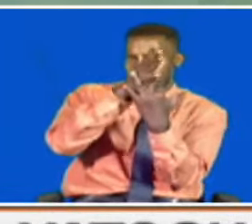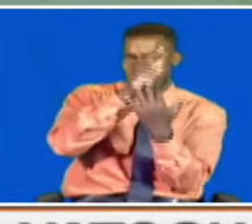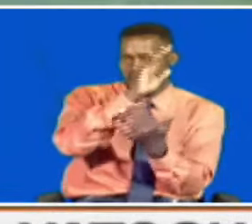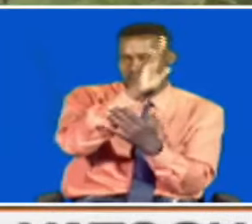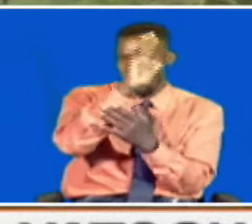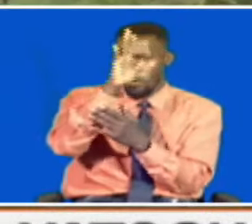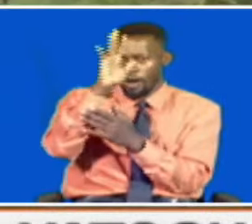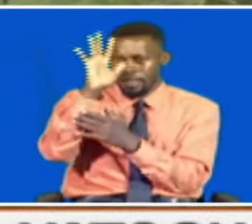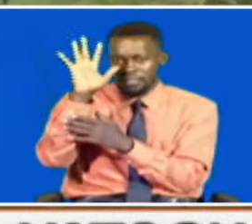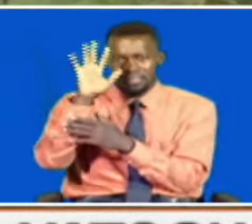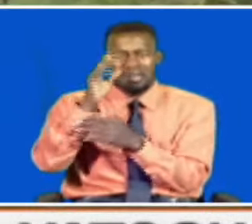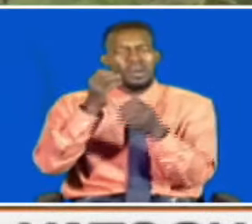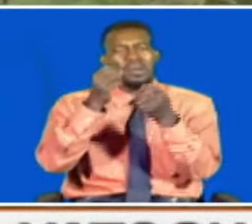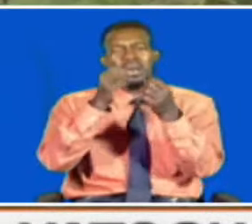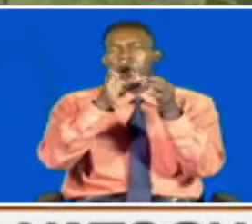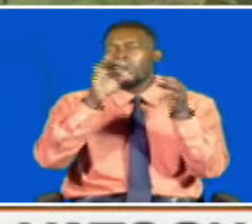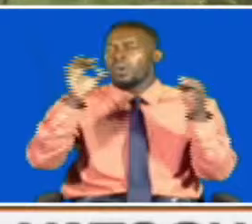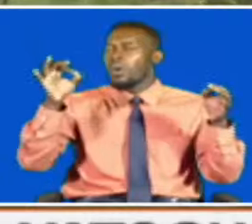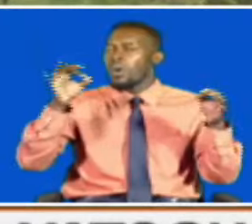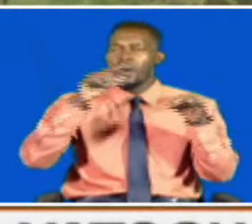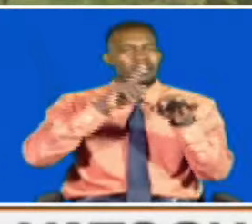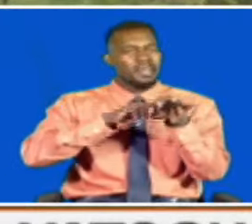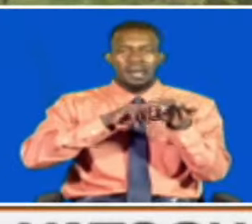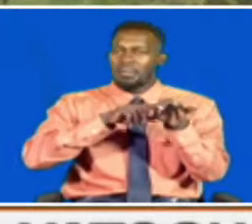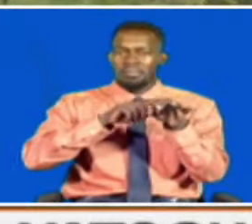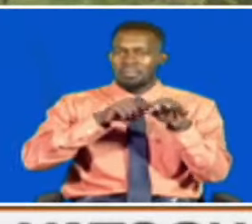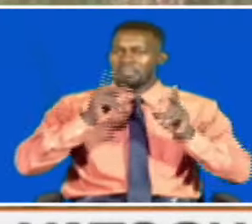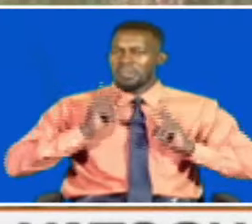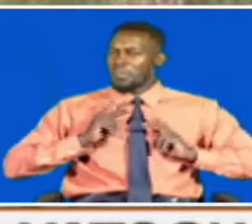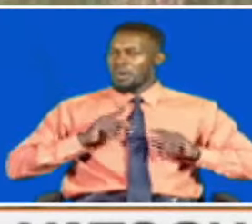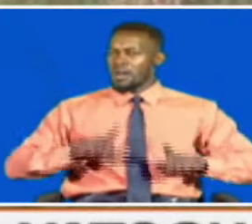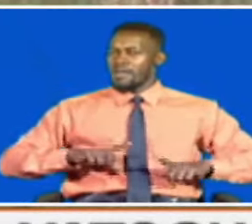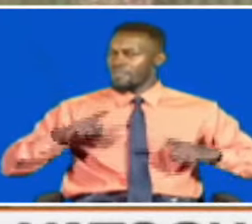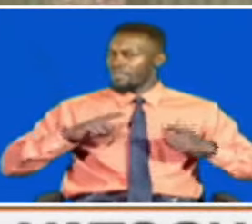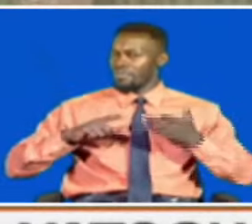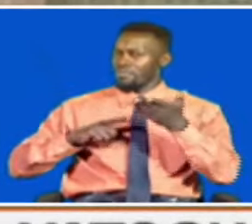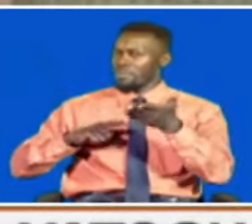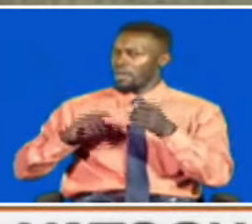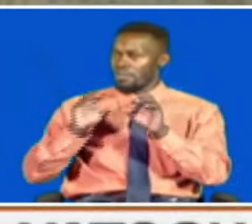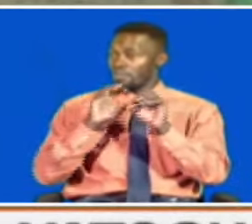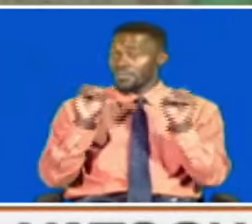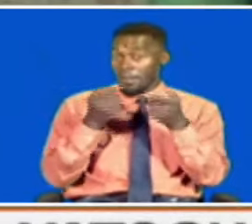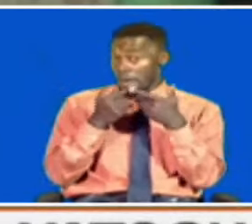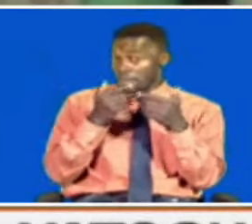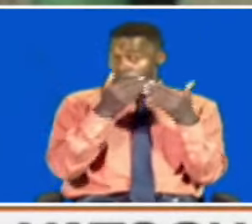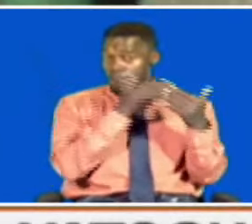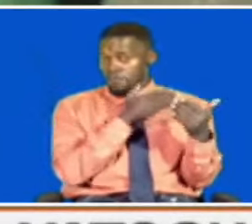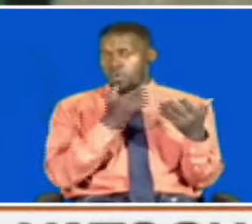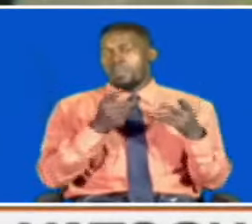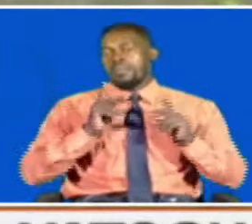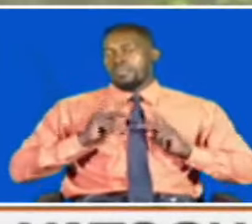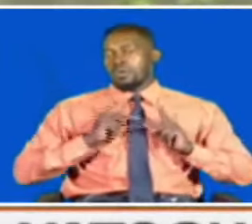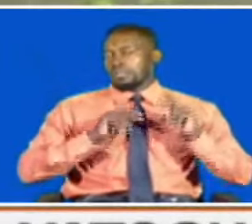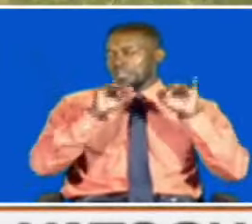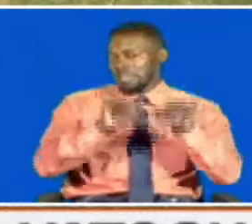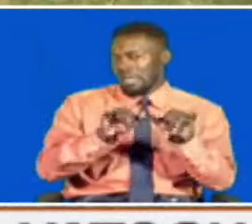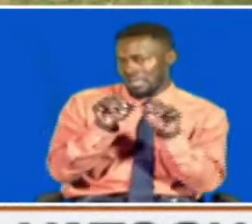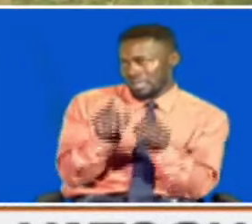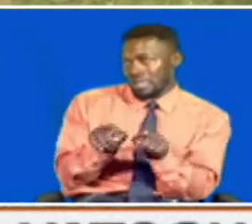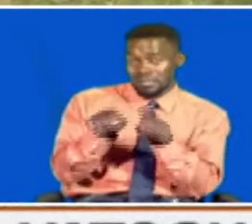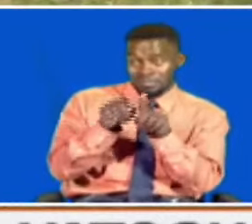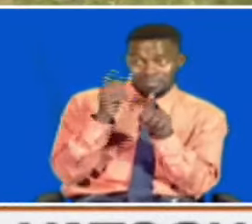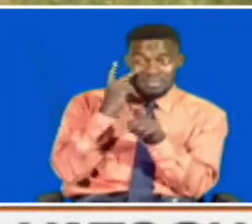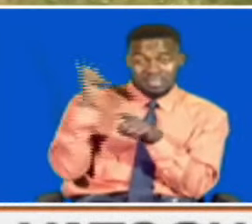imekuwa mahame. Nyaya hizi za umeme na magofu ya baadhi ya shule zilizokuwa hapa ikiwa ishara tosha kuwa eneo hili lilikuwa makazi